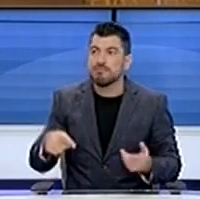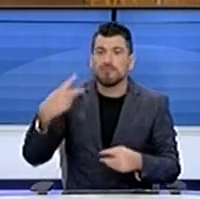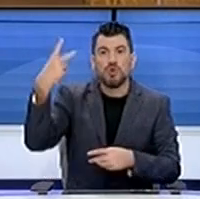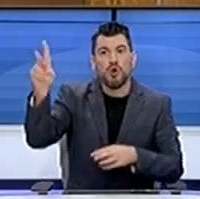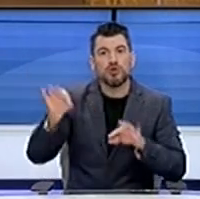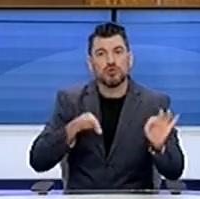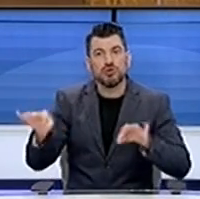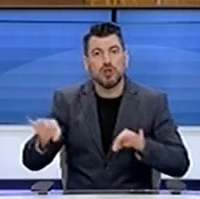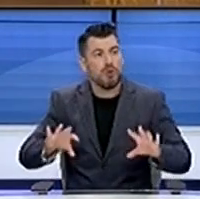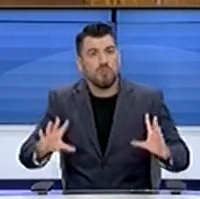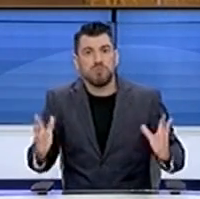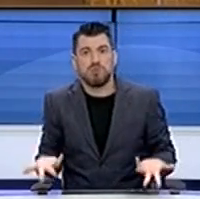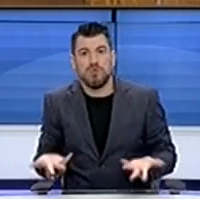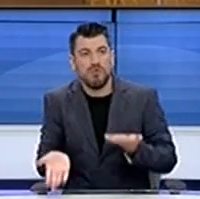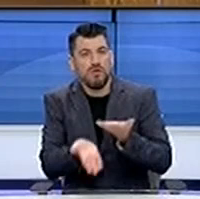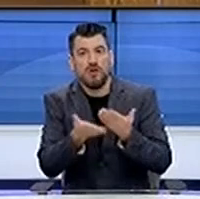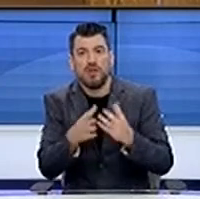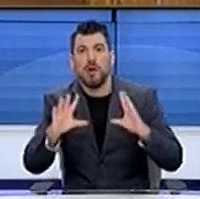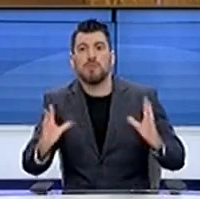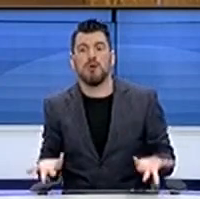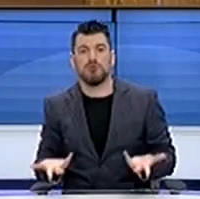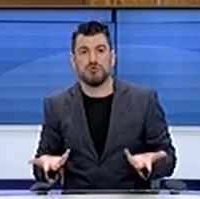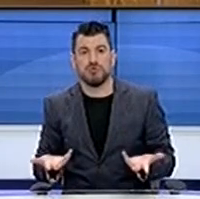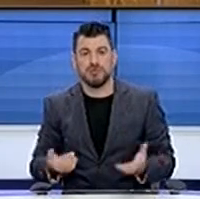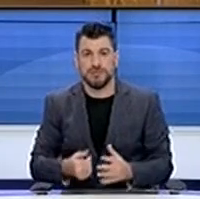Αττική, στα Βίλια και την Κερατέα?